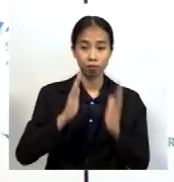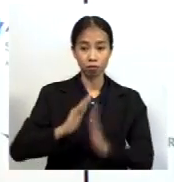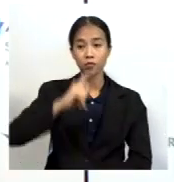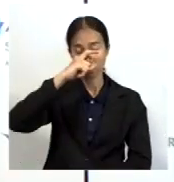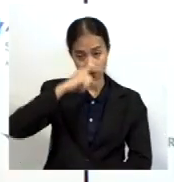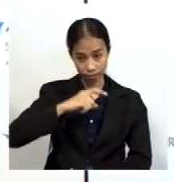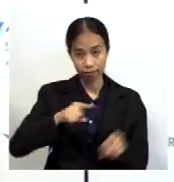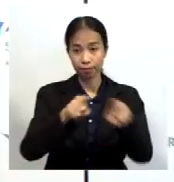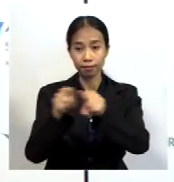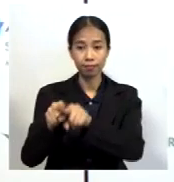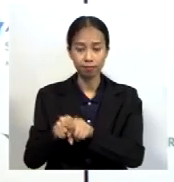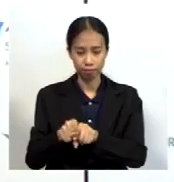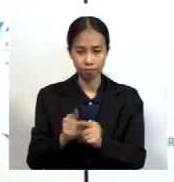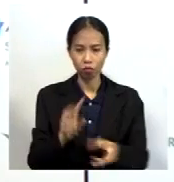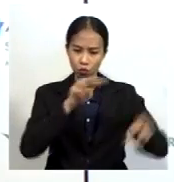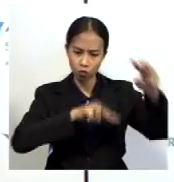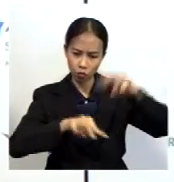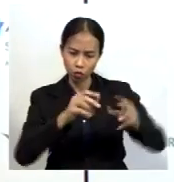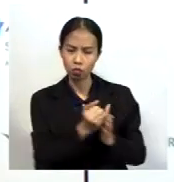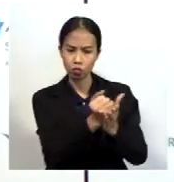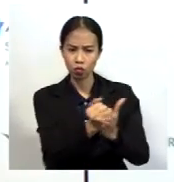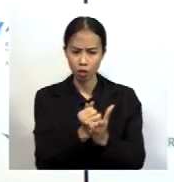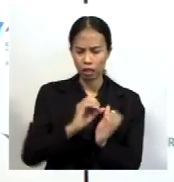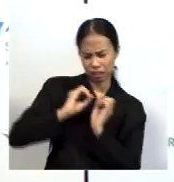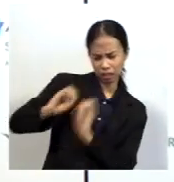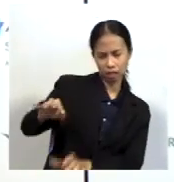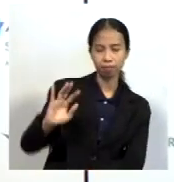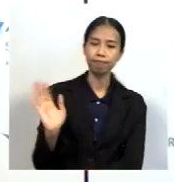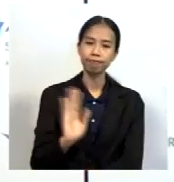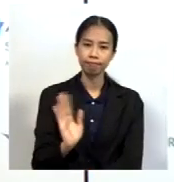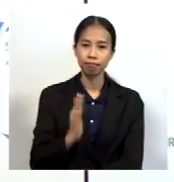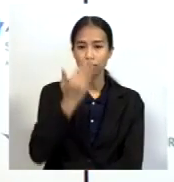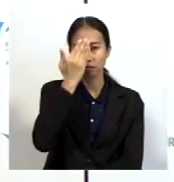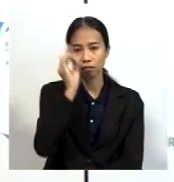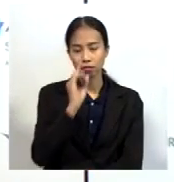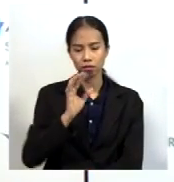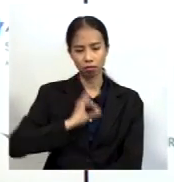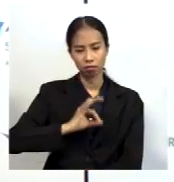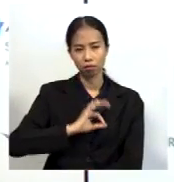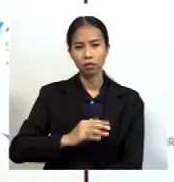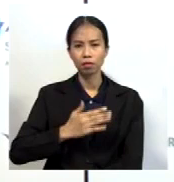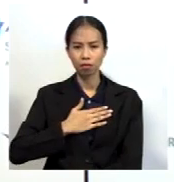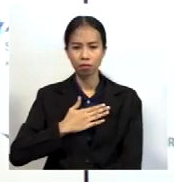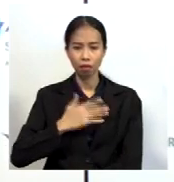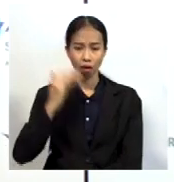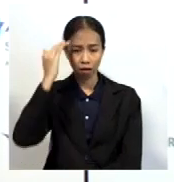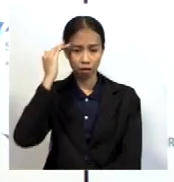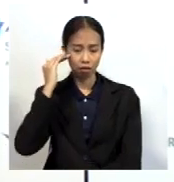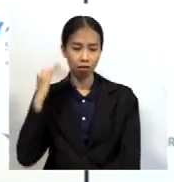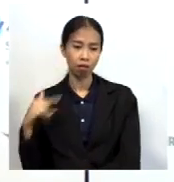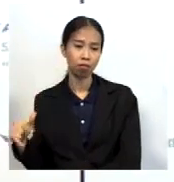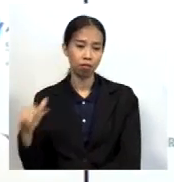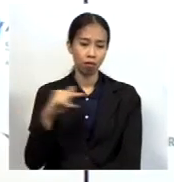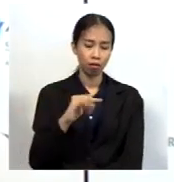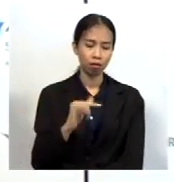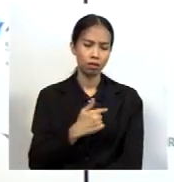ะครับเพราะนั้นก็ดูแลกันนะครับอย่าได้รังเกียจกันเลยนะครับเพราะงั้นบางทีเราก็รู้สึกว่าเอ๊ะมาจากเกาหลีแล้วเราก็ไม่แน่ใจ